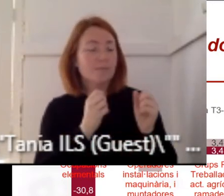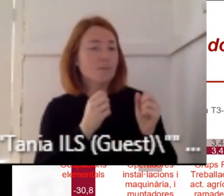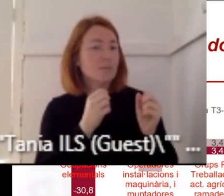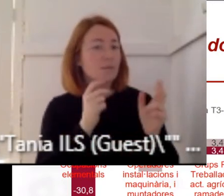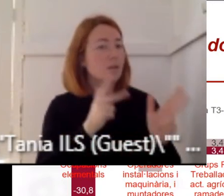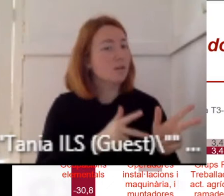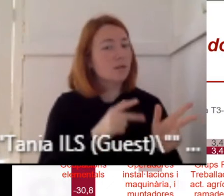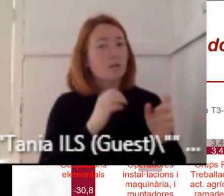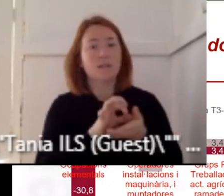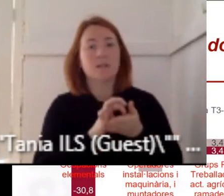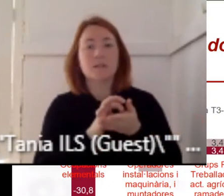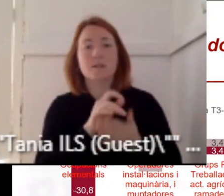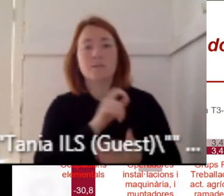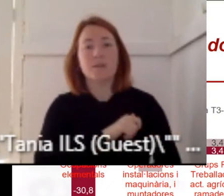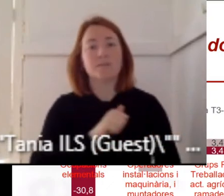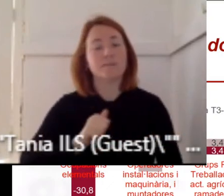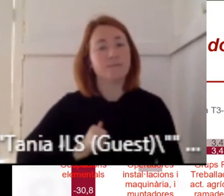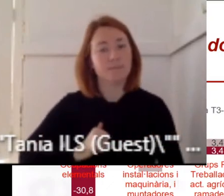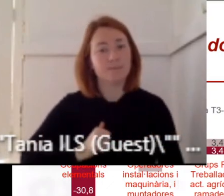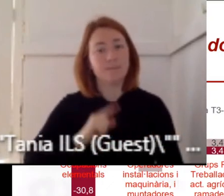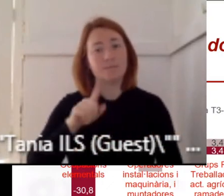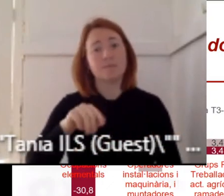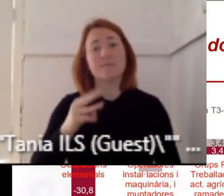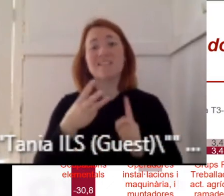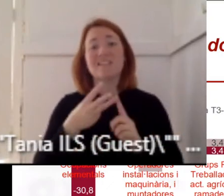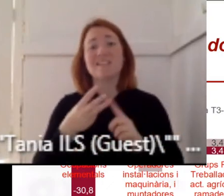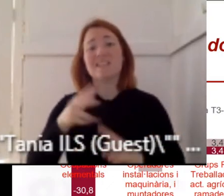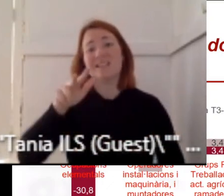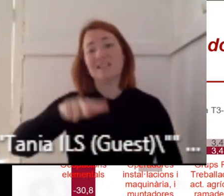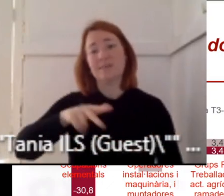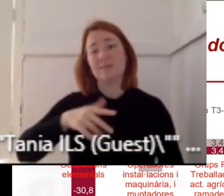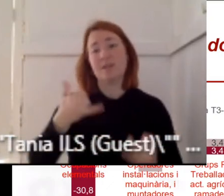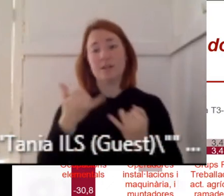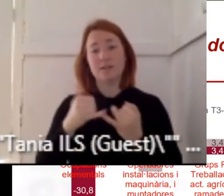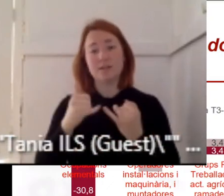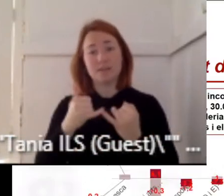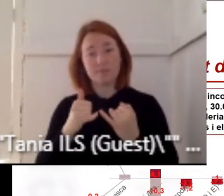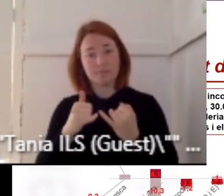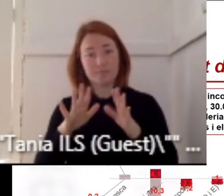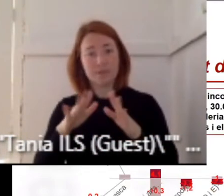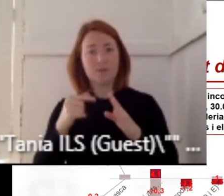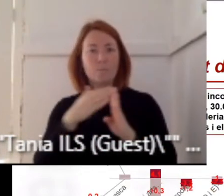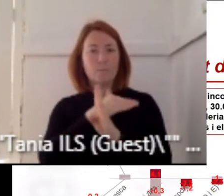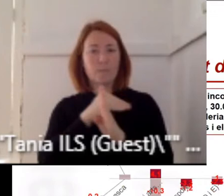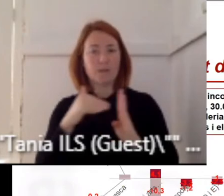venedores, etc., que a tercer trimestre van recuperar la feina, però de forma parcial.